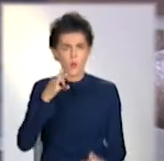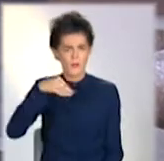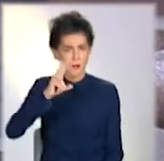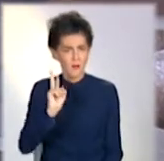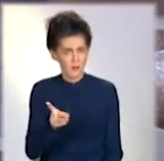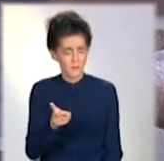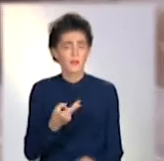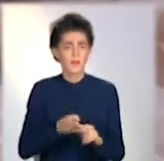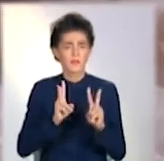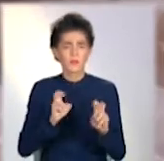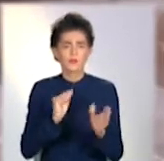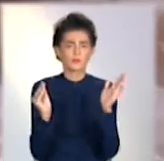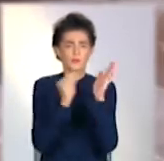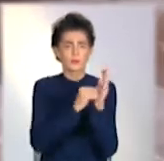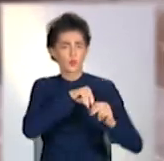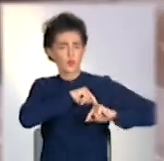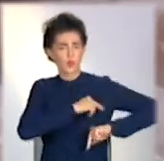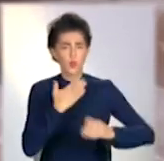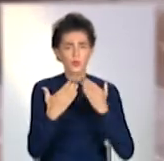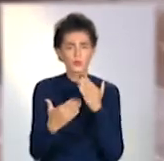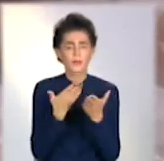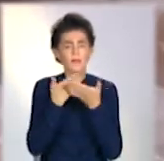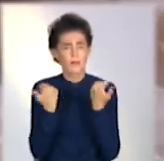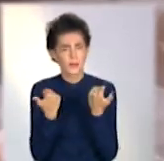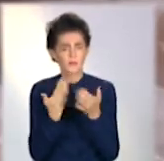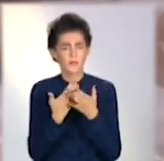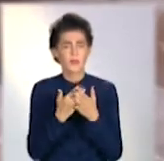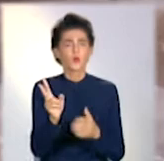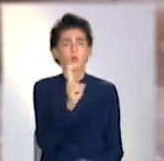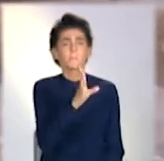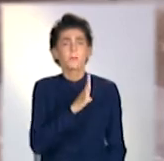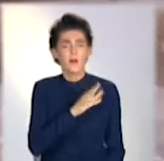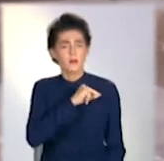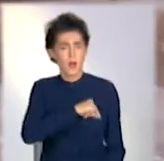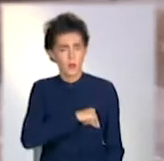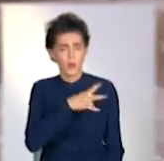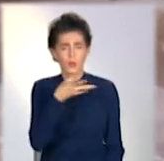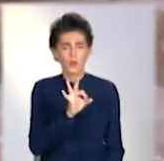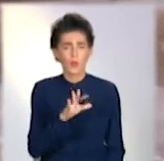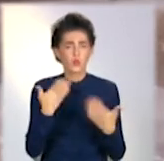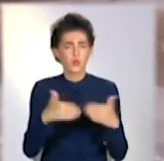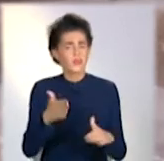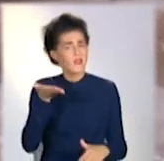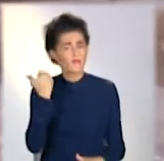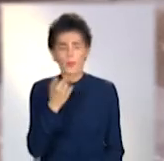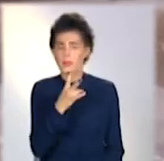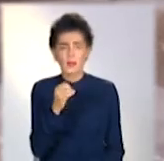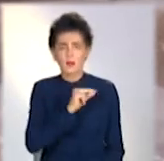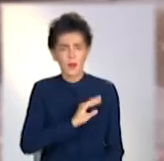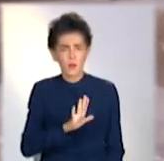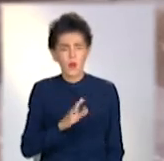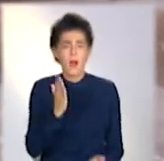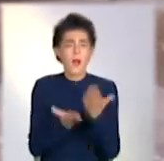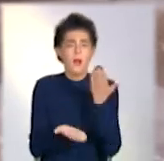без оформлення трудових відносин. Люди, які взагалі не колись працювали, але давно вже не працюють, і в них трудова книжка десь там